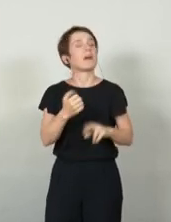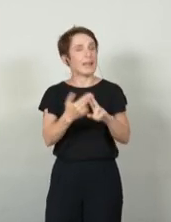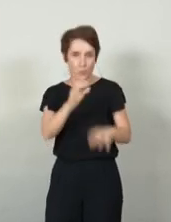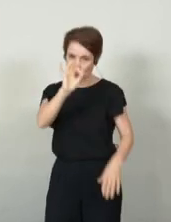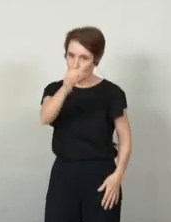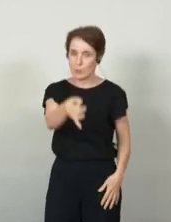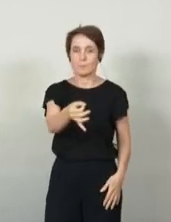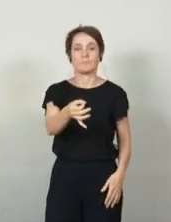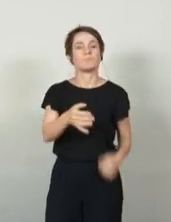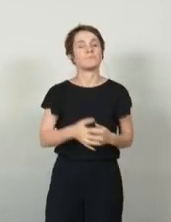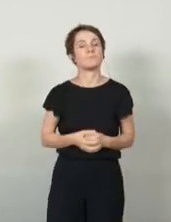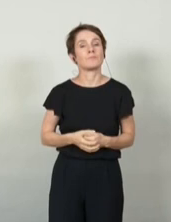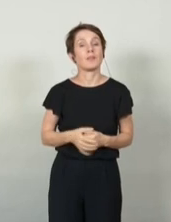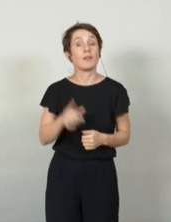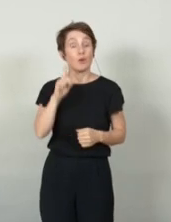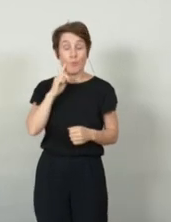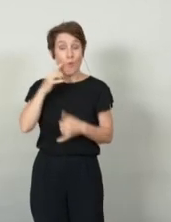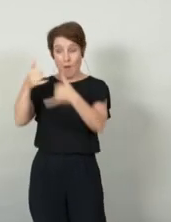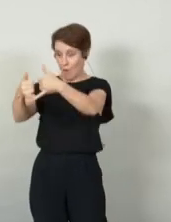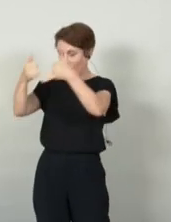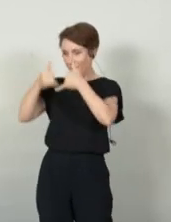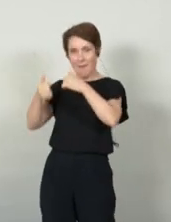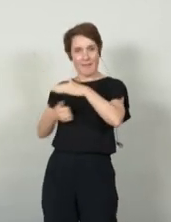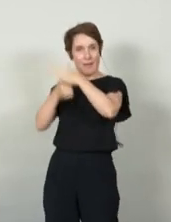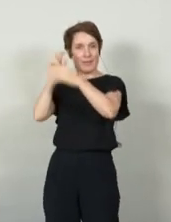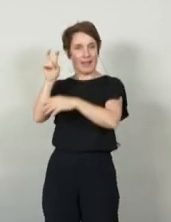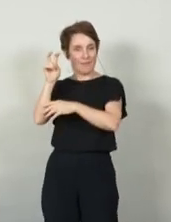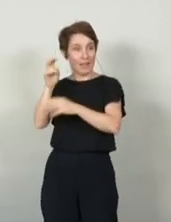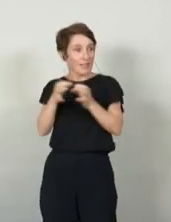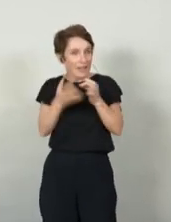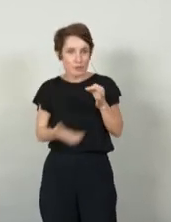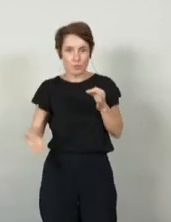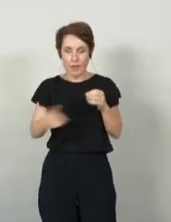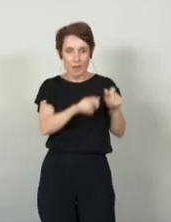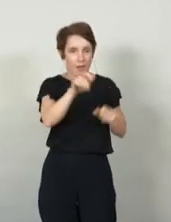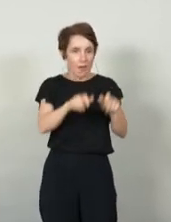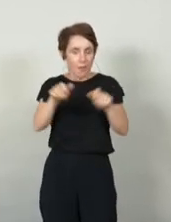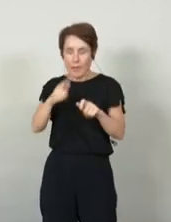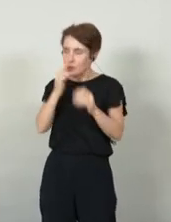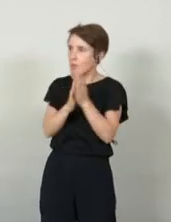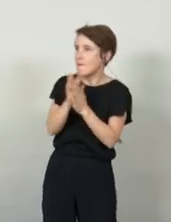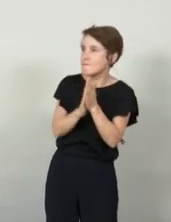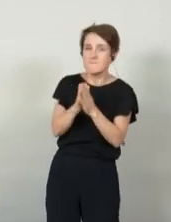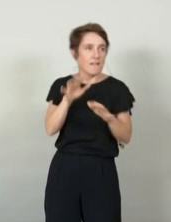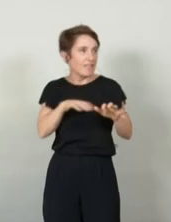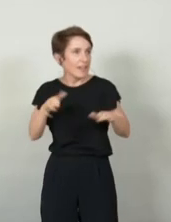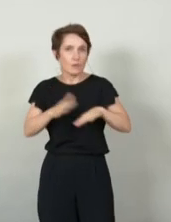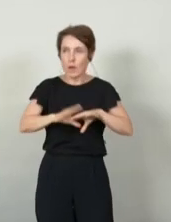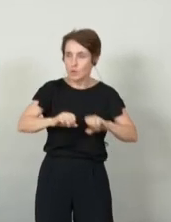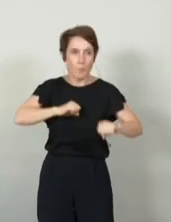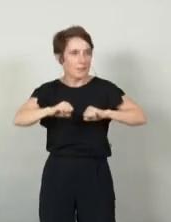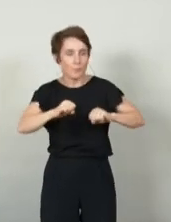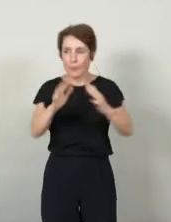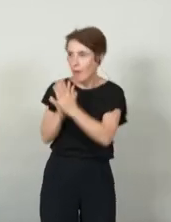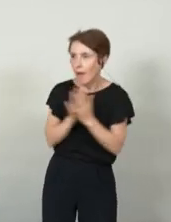ce titre a permis de mettre en lumière l'envie de participer à une dynamique de territoire et de favoriser les rencontres c'est